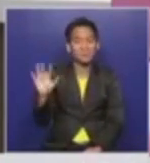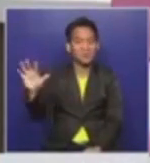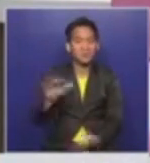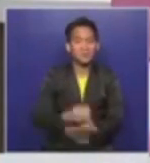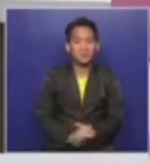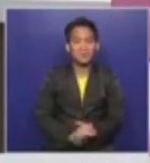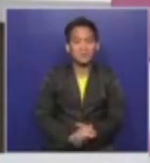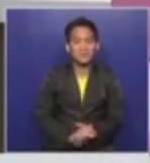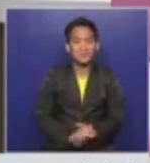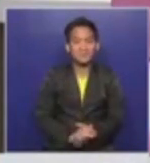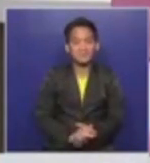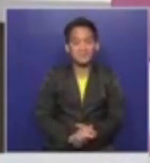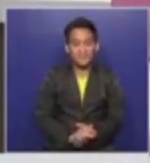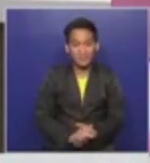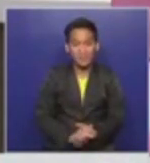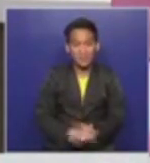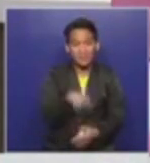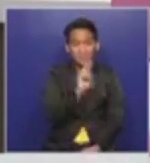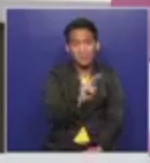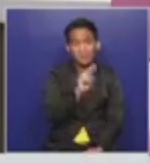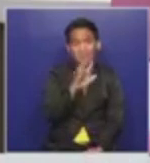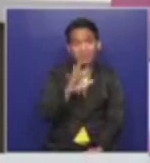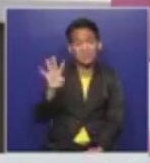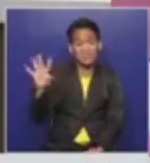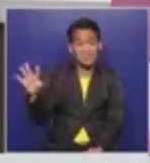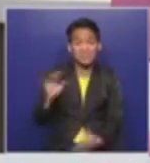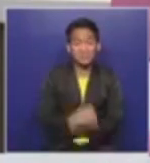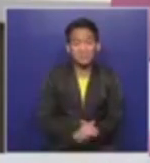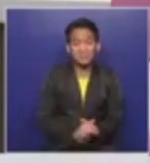มีข้อบัญญัติควบคุมอาคาร2544ต่างๆซึ่งข้อกฎหมายทั้งหมดเนี่ยก็ค่อนข้างที่จะต้องปรับปรุงและก็ให้มีการบูรณาการร่วมกันให้ความมั่นใจแล้วก็พี่น้องและชนที่เขาก็จะร้อนเข้าก็จะได้รับฟังว่าวันนี้สภาพกูจะนอนได้เจอหน้าตรงนี้เรื่องนี้จะเป็นประโยชน์ที่เขาจะได้เกิดได้เห็นกันมาว่าโอกาสที่เขาจะได้มีความผาสุกเข้าบ้างนะครับก็จะนั้นผมจึงนำเรียนว่าวันนี้นะครับสมาชิกสภาผู้แทนราษฎรได้มีความตั้งใจนะครับที่จะให้มีการตั้งคณะกรรมาธิการวิสามัญเพื่อจะศึกษาแล้วแก้ปัญหาเป็นบูรการทุกกฏหมายทุกฉบับทั้งโครงสร้างทั้งช่องว่างที่เกิดขึ้นและเรื่องของ